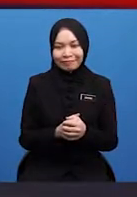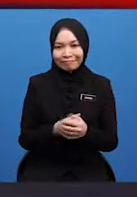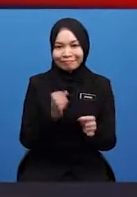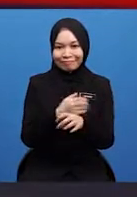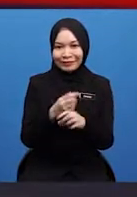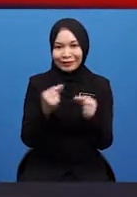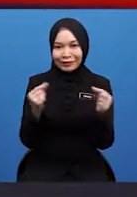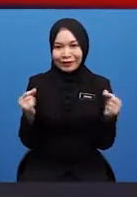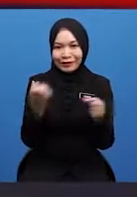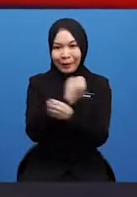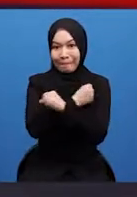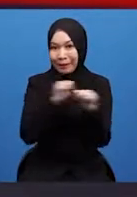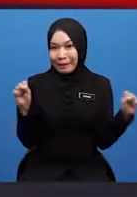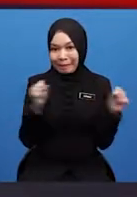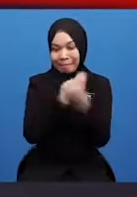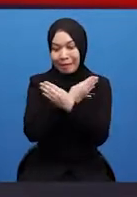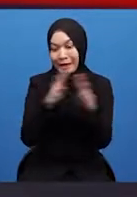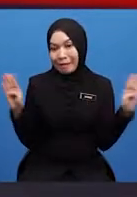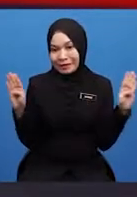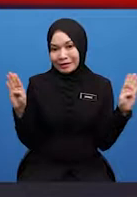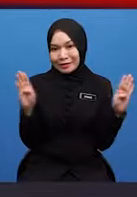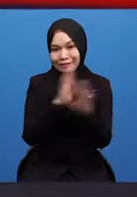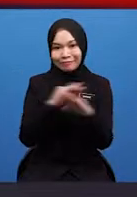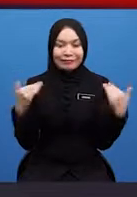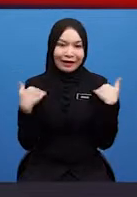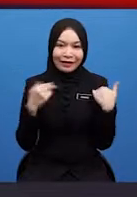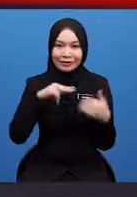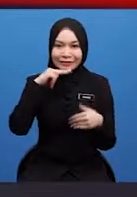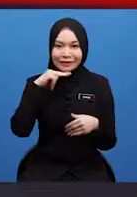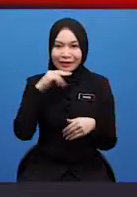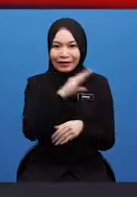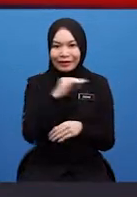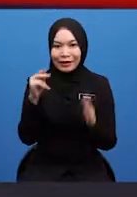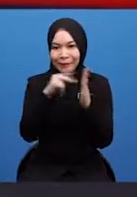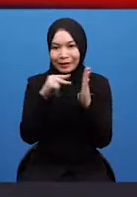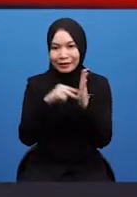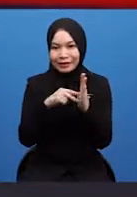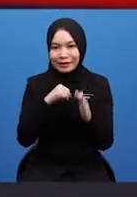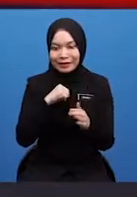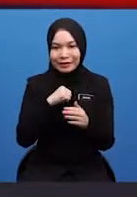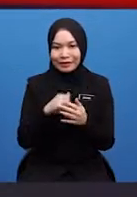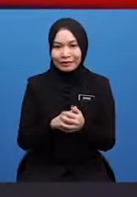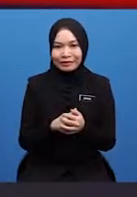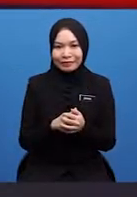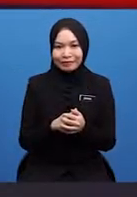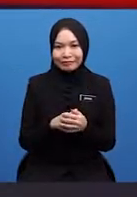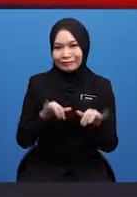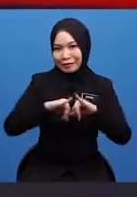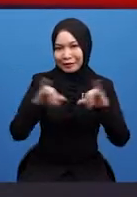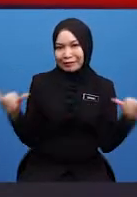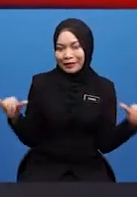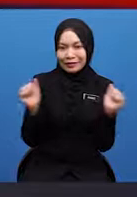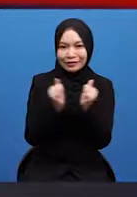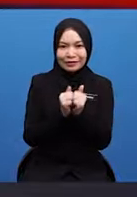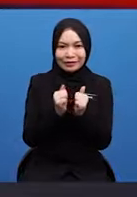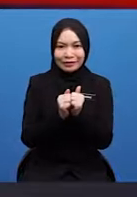bebas, tiada had dan ikatan ataupun prinsip tertentu dalam penghasilannya. Berbeza